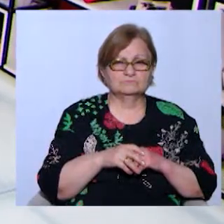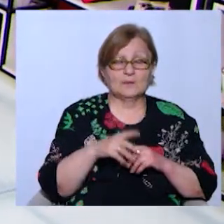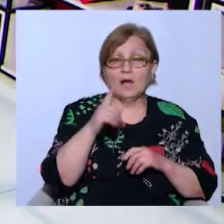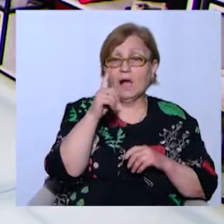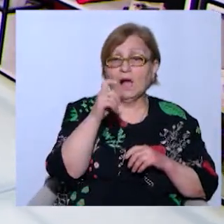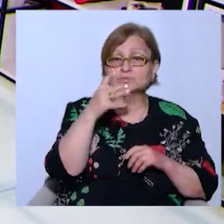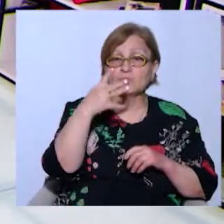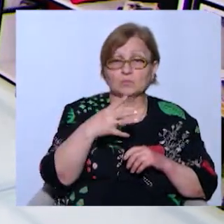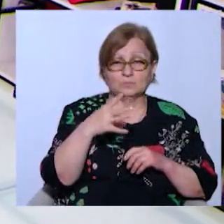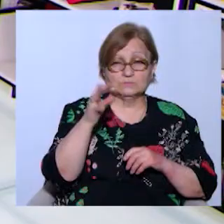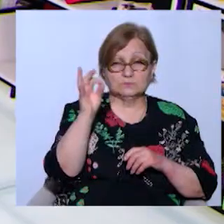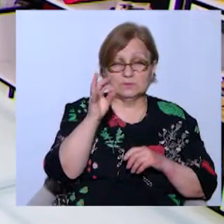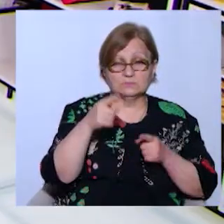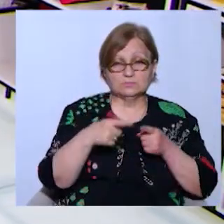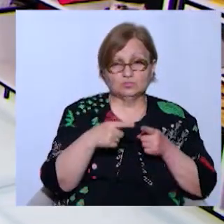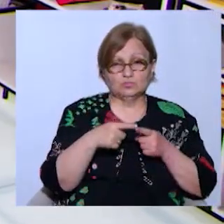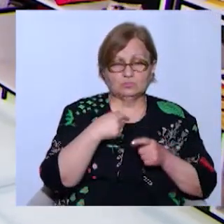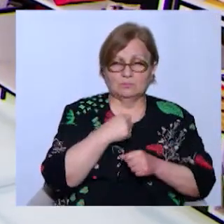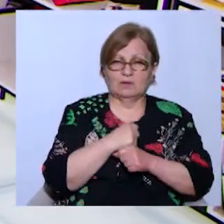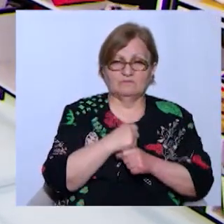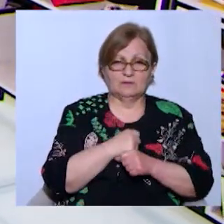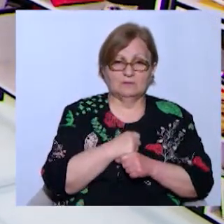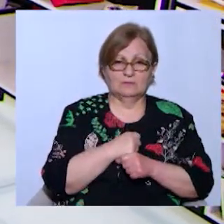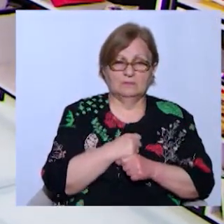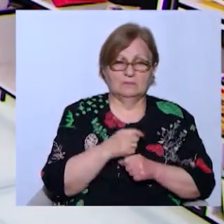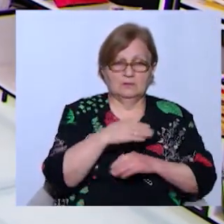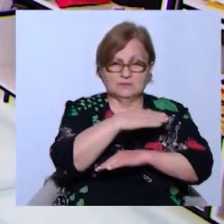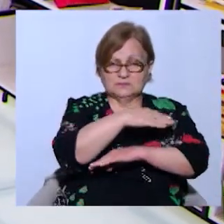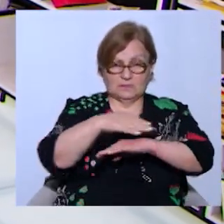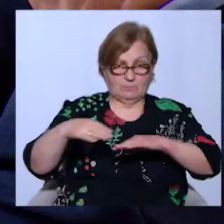140 გრადუსის ტოლ კუთხეს. ავიღე წრფე.